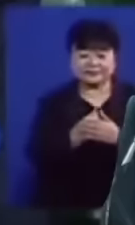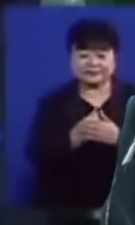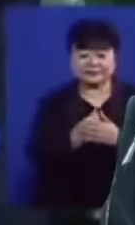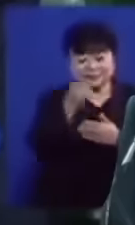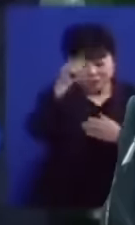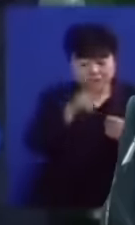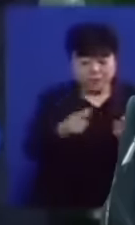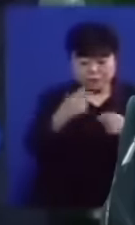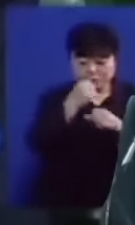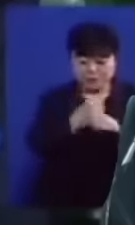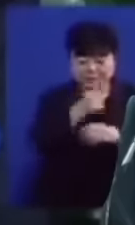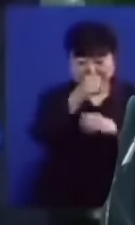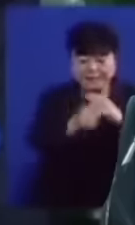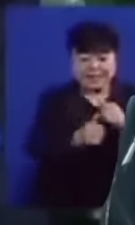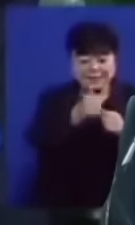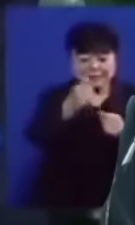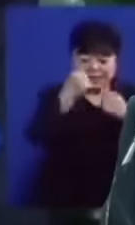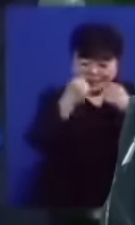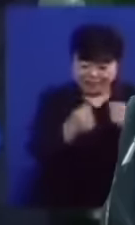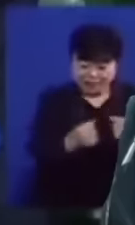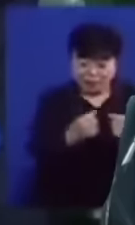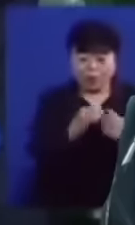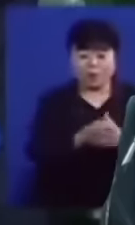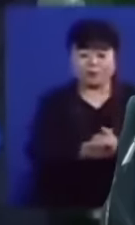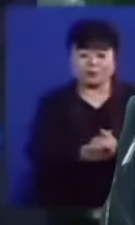천지와 만물을 지으신 하나님이 계심을